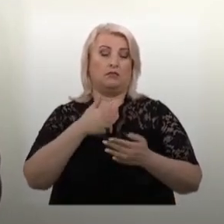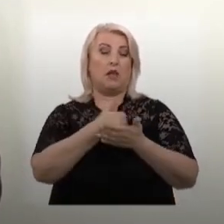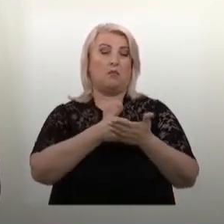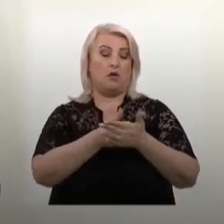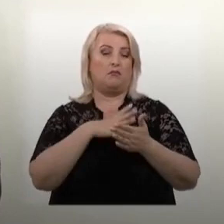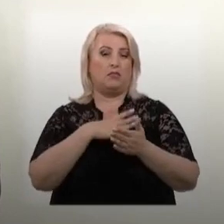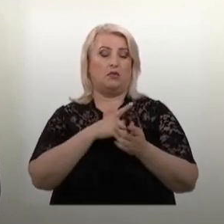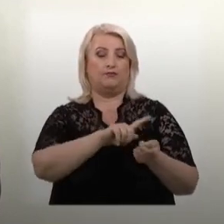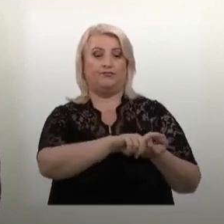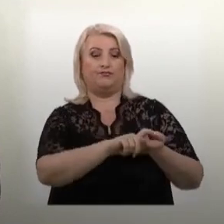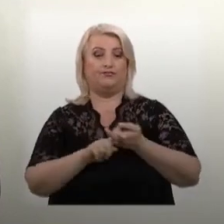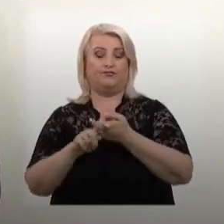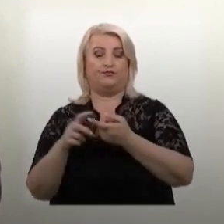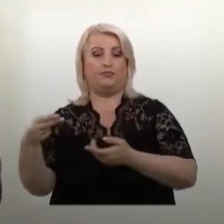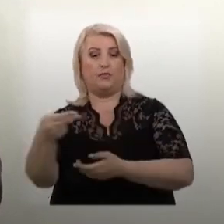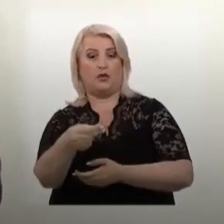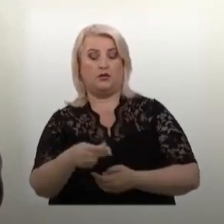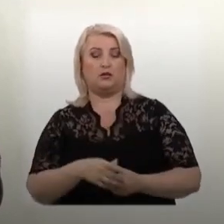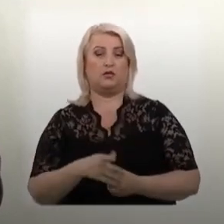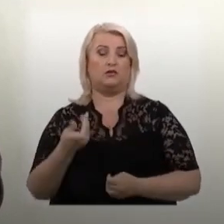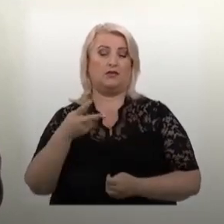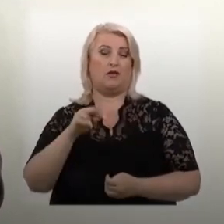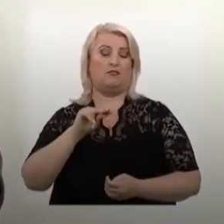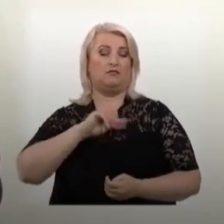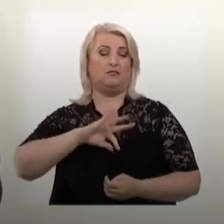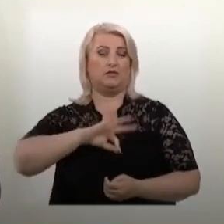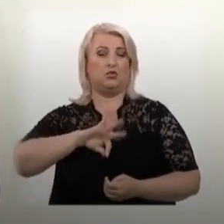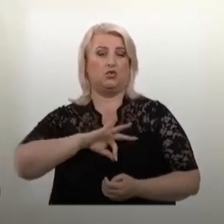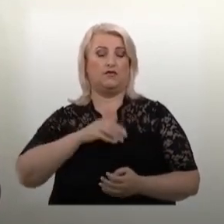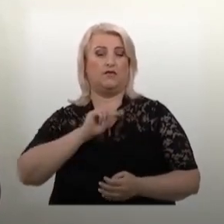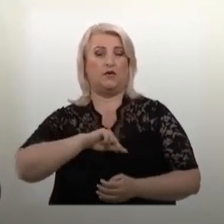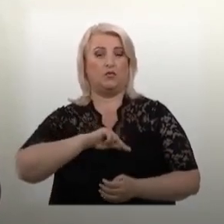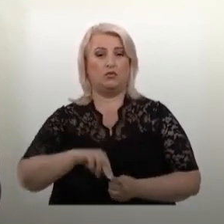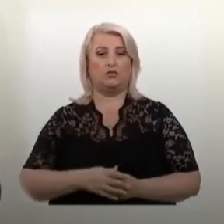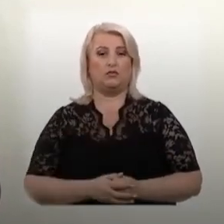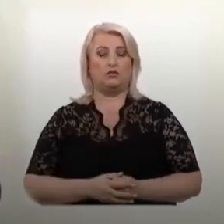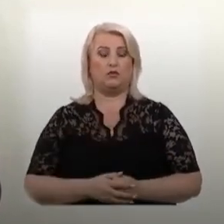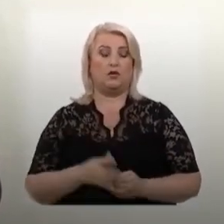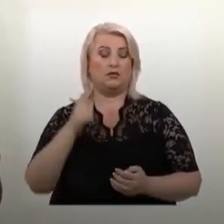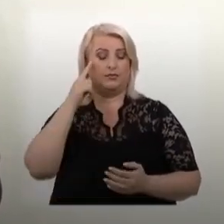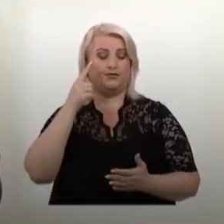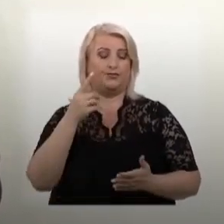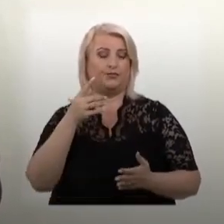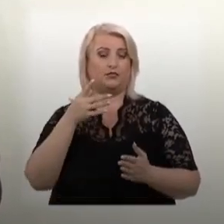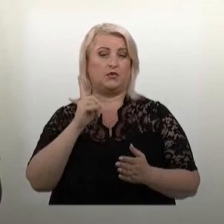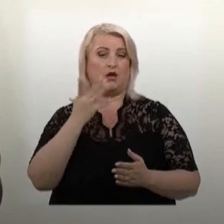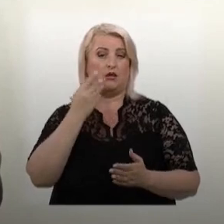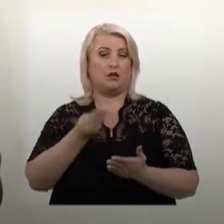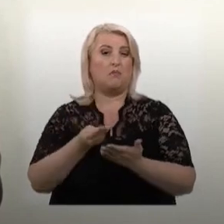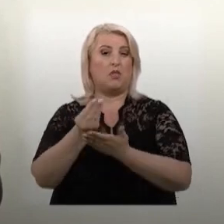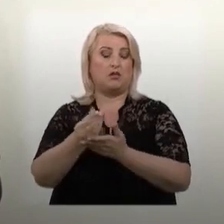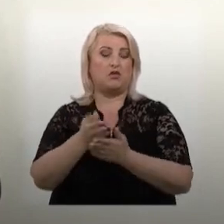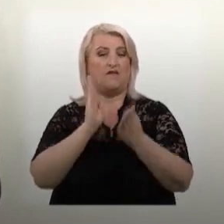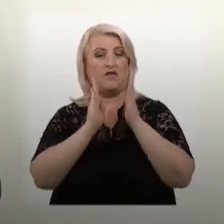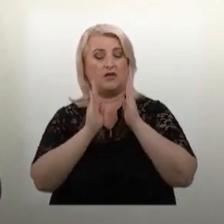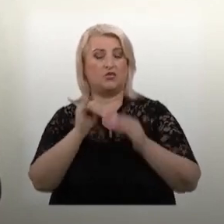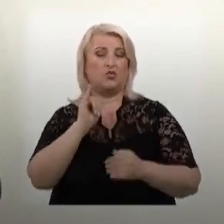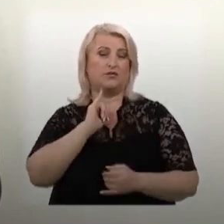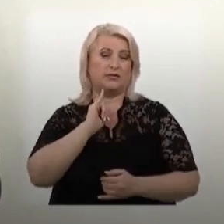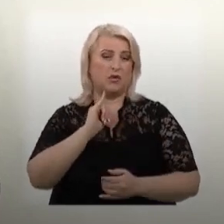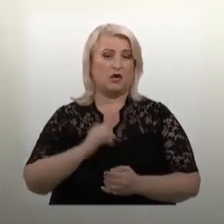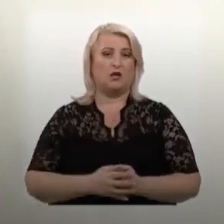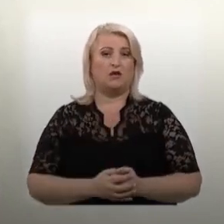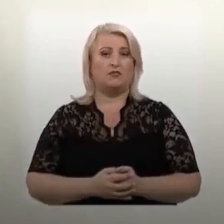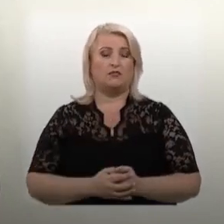pentru instrument de lucru pentru a face asta înseamnă atunci când tu plătești Facebook lui Google Instagram